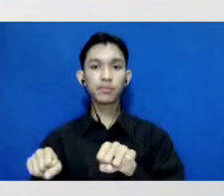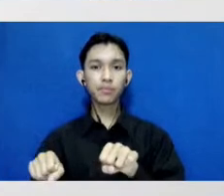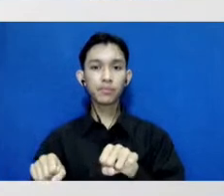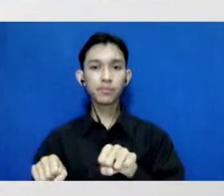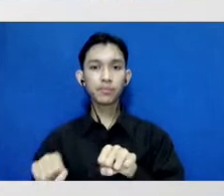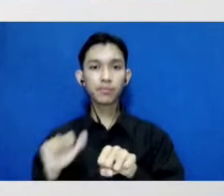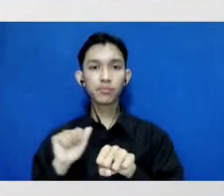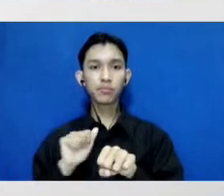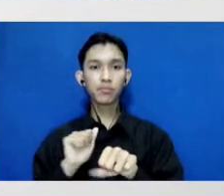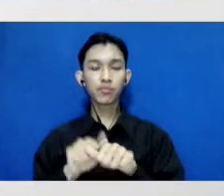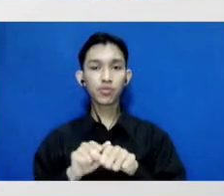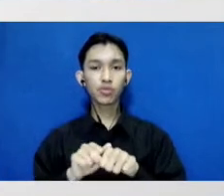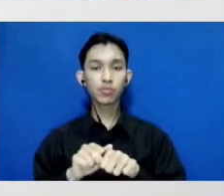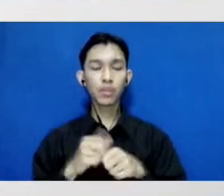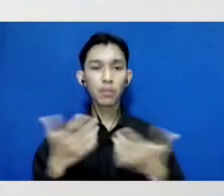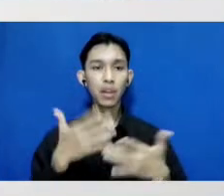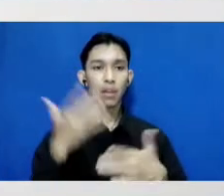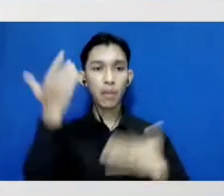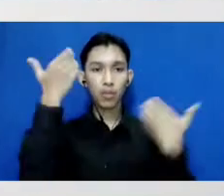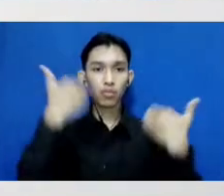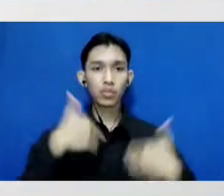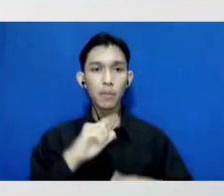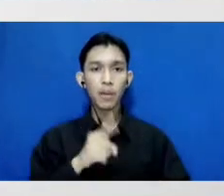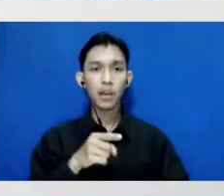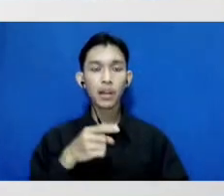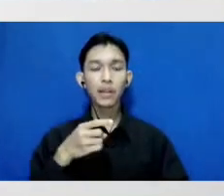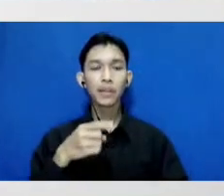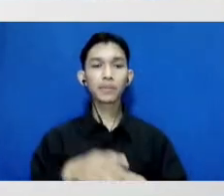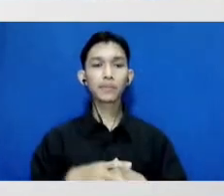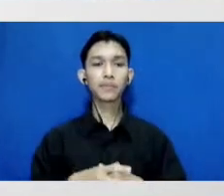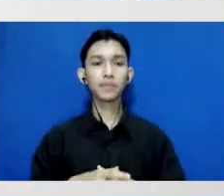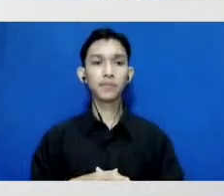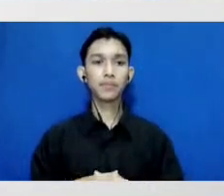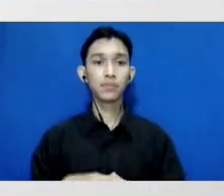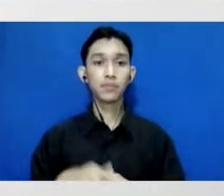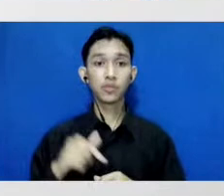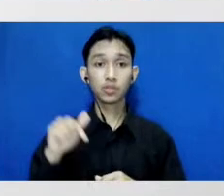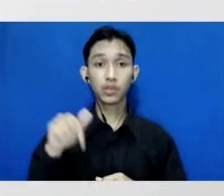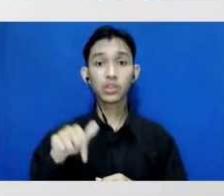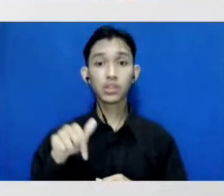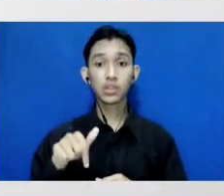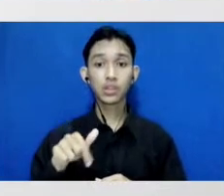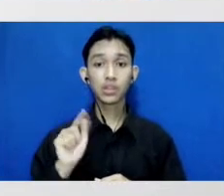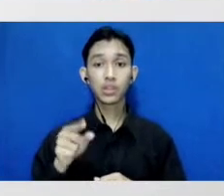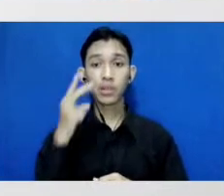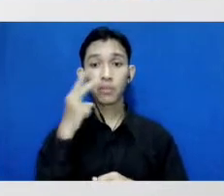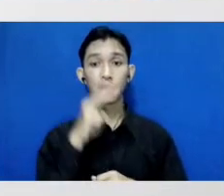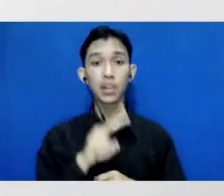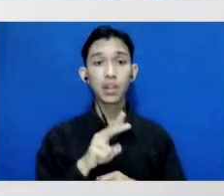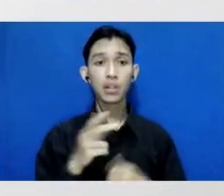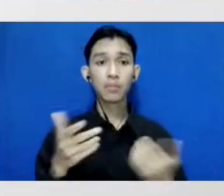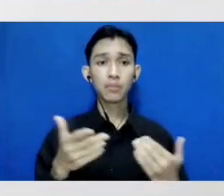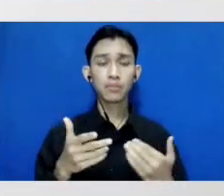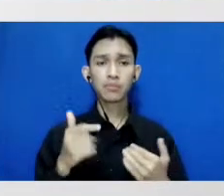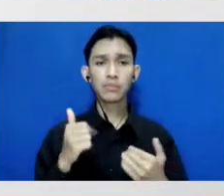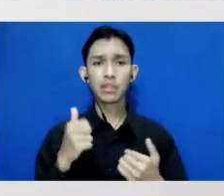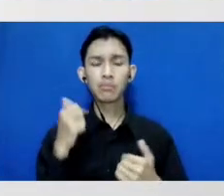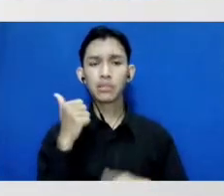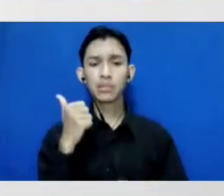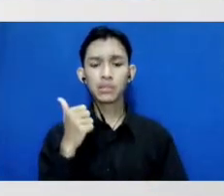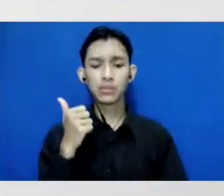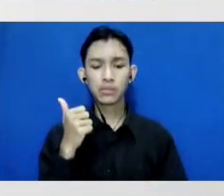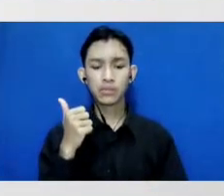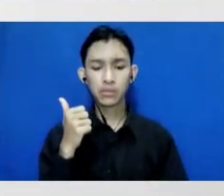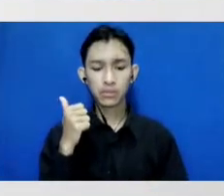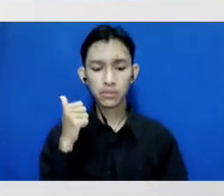berdampak kritis pada manusia yang menggunakannya. Di elemen-elemen di trust ini kita bisa lihat misalnya di memastikan adanya